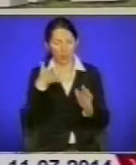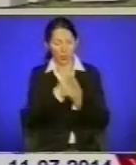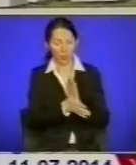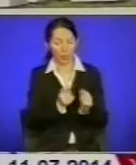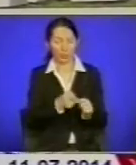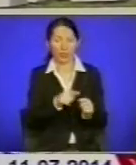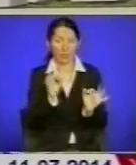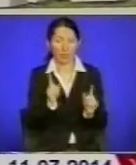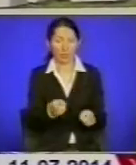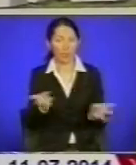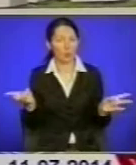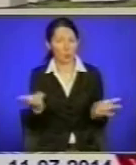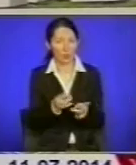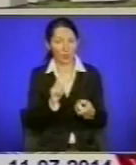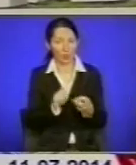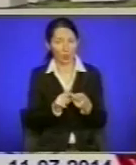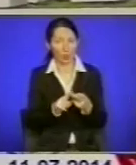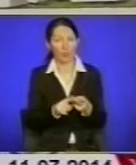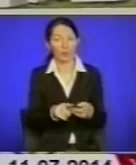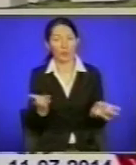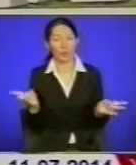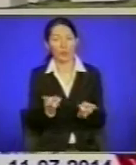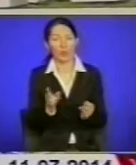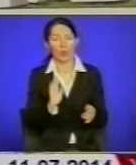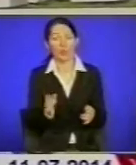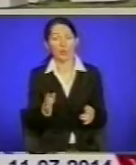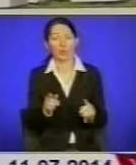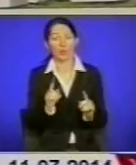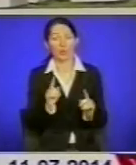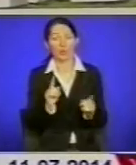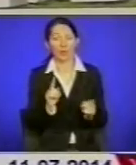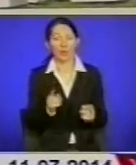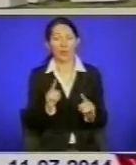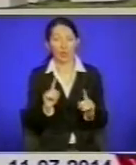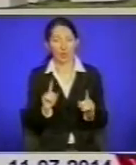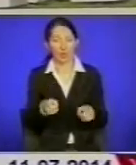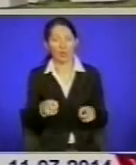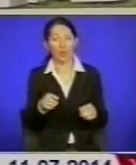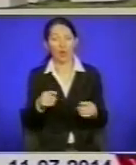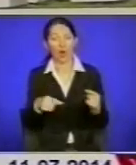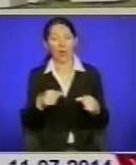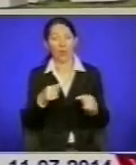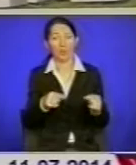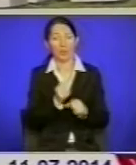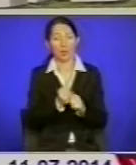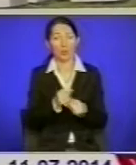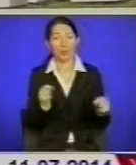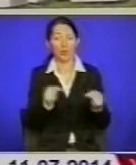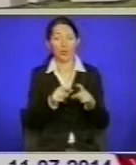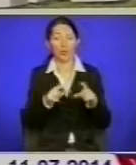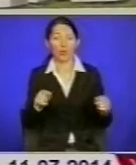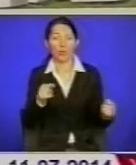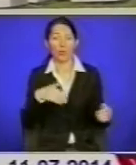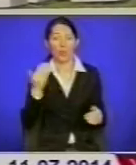друге, повинна бути обов'язкова, належна і дієва координація роботи відповідних установ з боку органів виконавчої